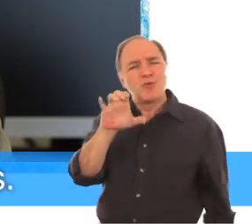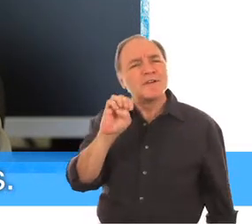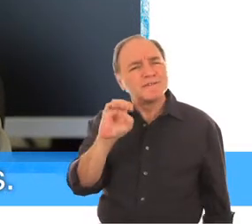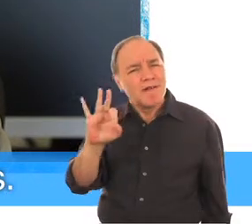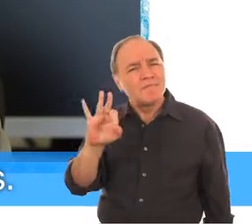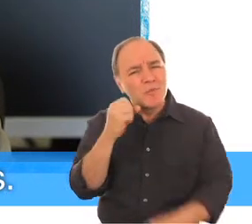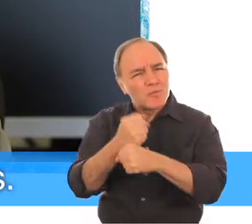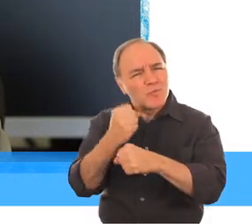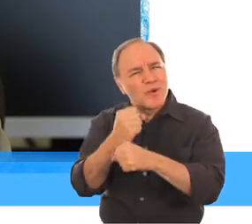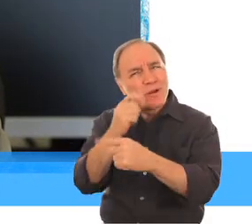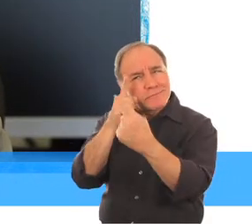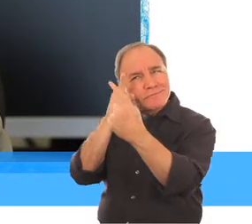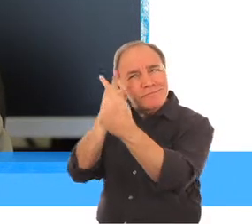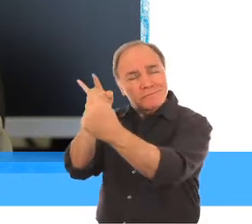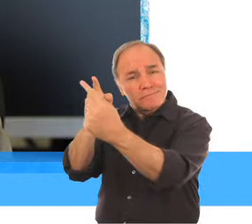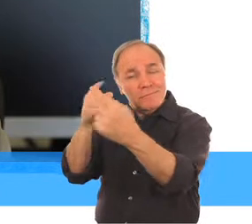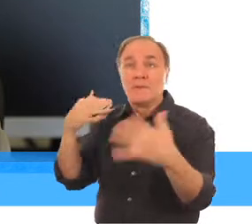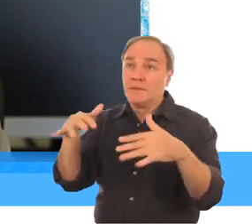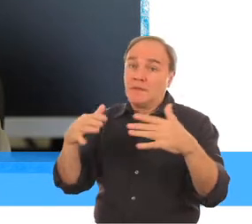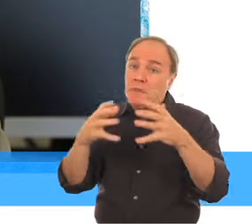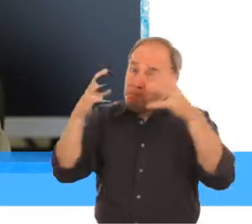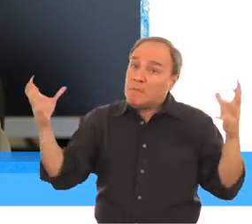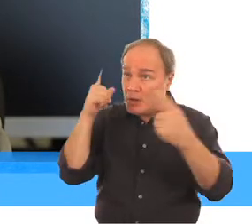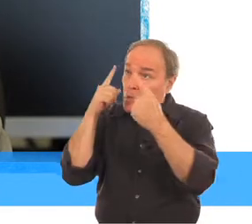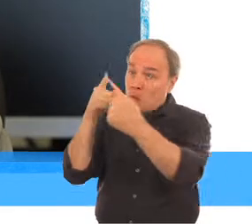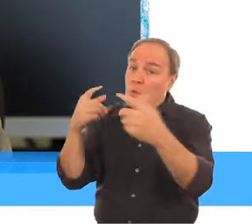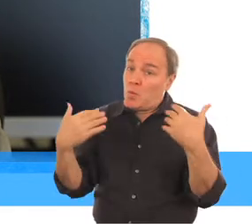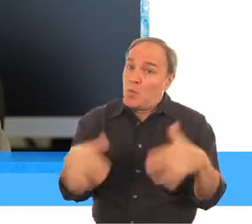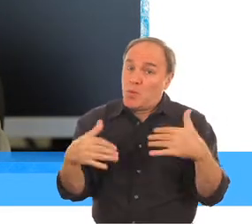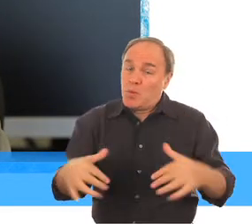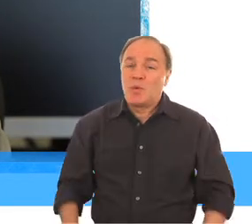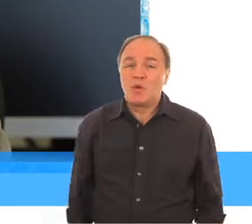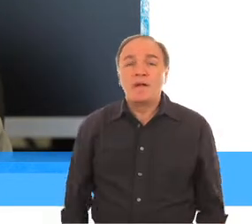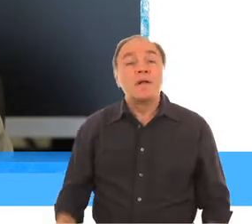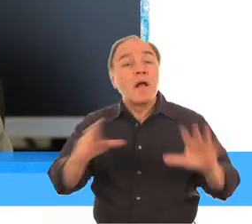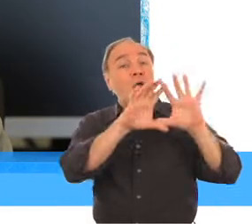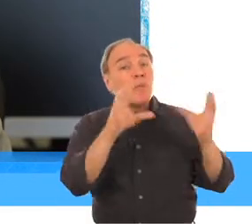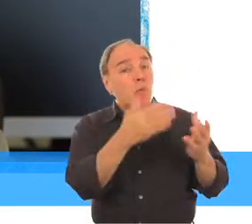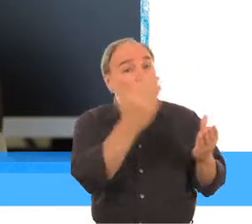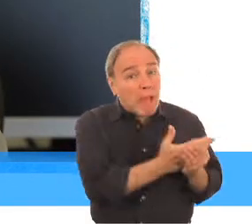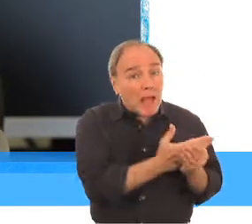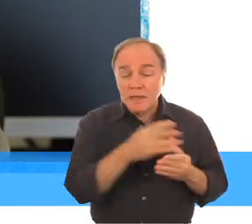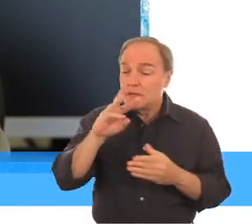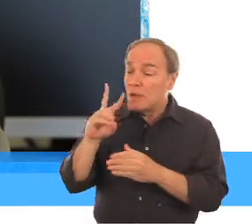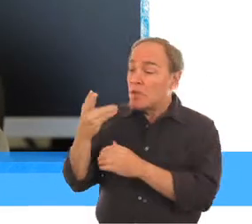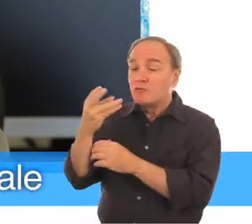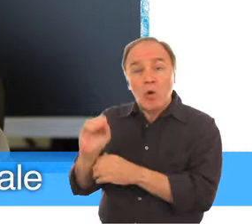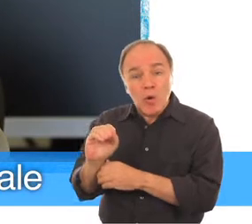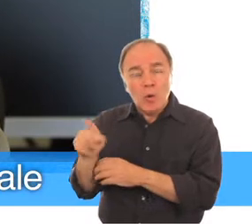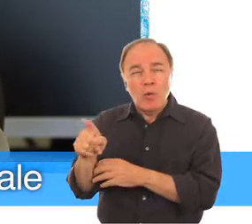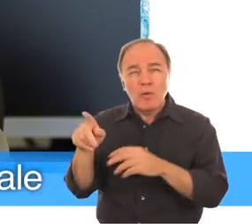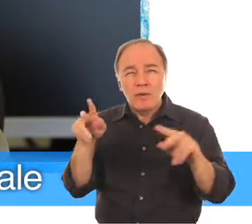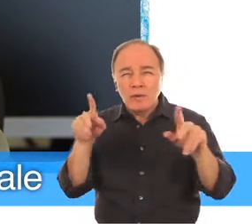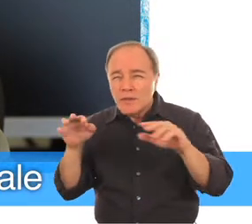seraient reconnues. C'est le monde auquel l'UNICEF aspire. Est-ce un but ambitieux ? Oui, bien sûr qu'il est ambitieux. D'autant